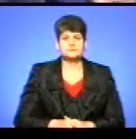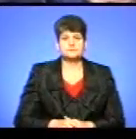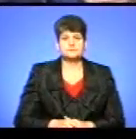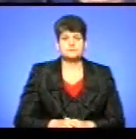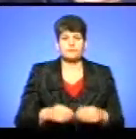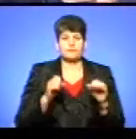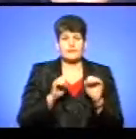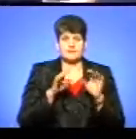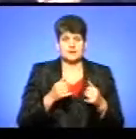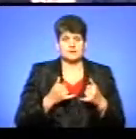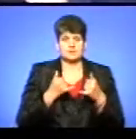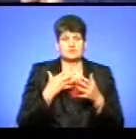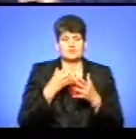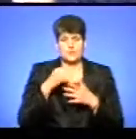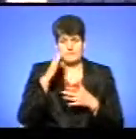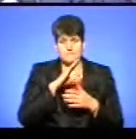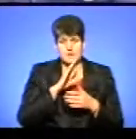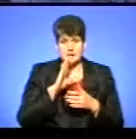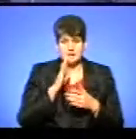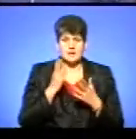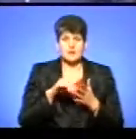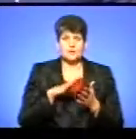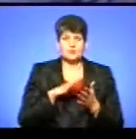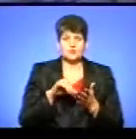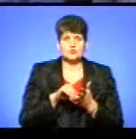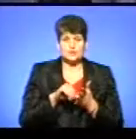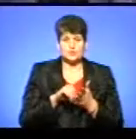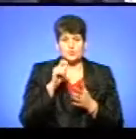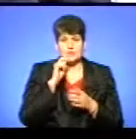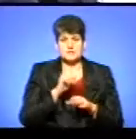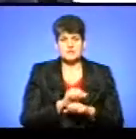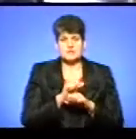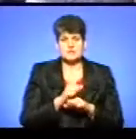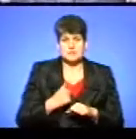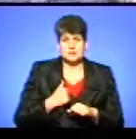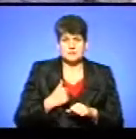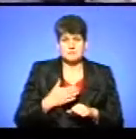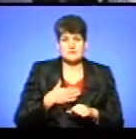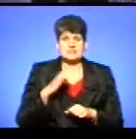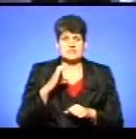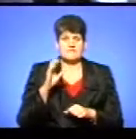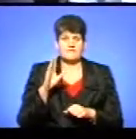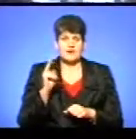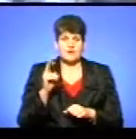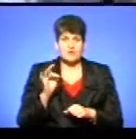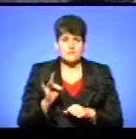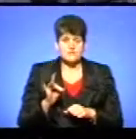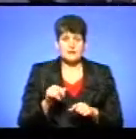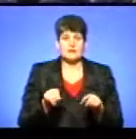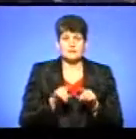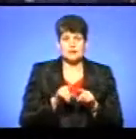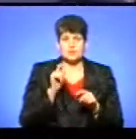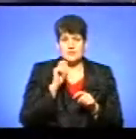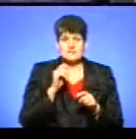Віддати там шану своїм батькам, які були учасниками Української повстанської армії, зокрема мій свекор. Ну і, звичайно, там